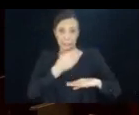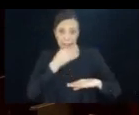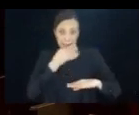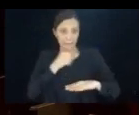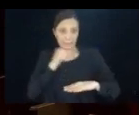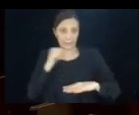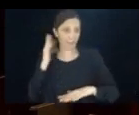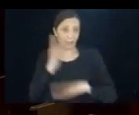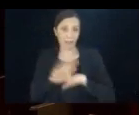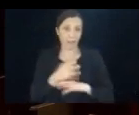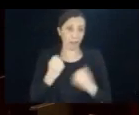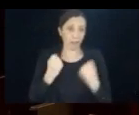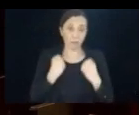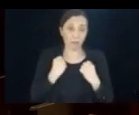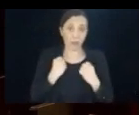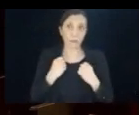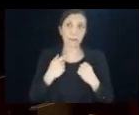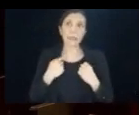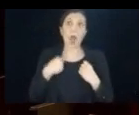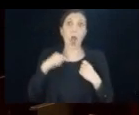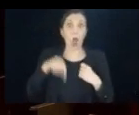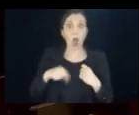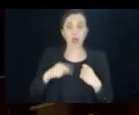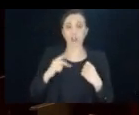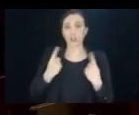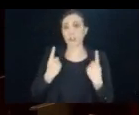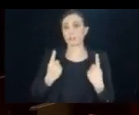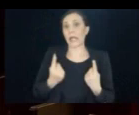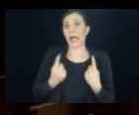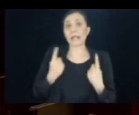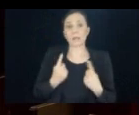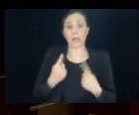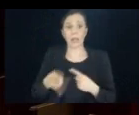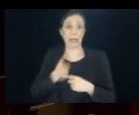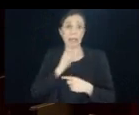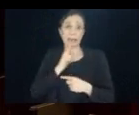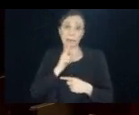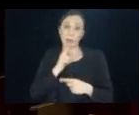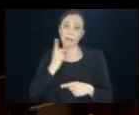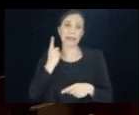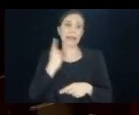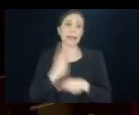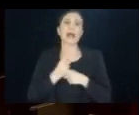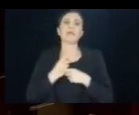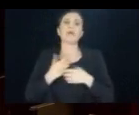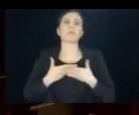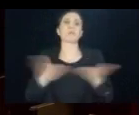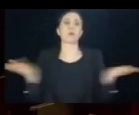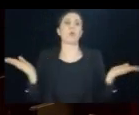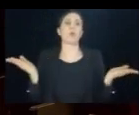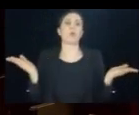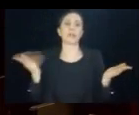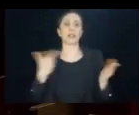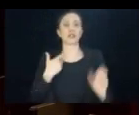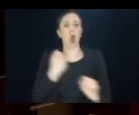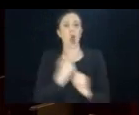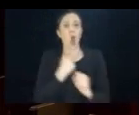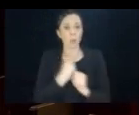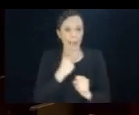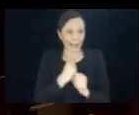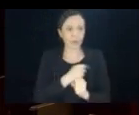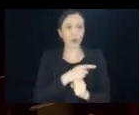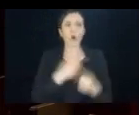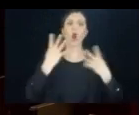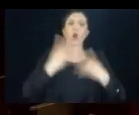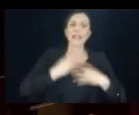mi aspetto, se non ho oggi una risposta all'assessore Sacchi, mi aspetto una risposta che deve essere pubblica. C'è un operatore